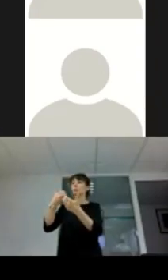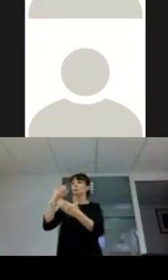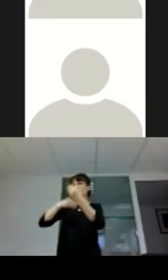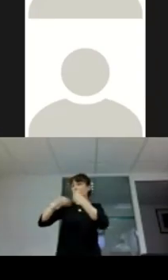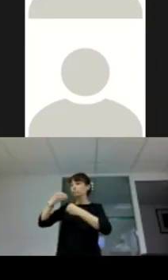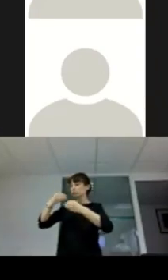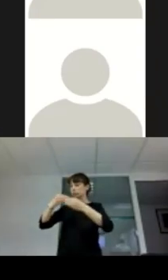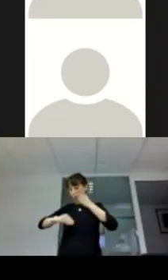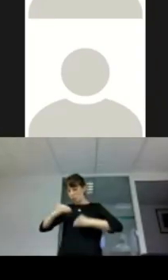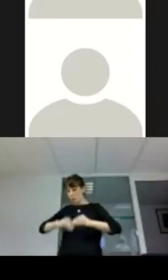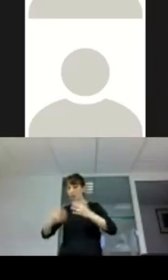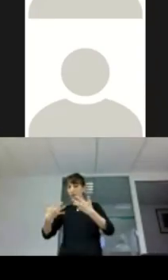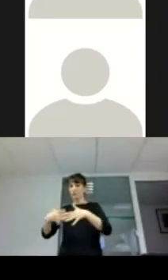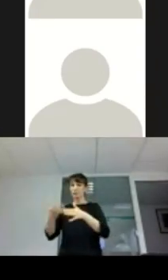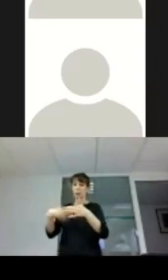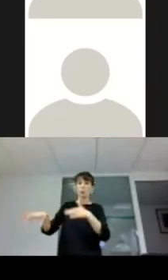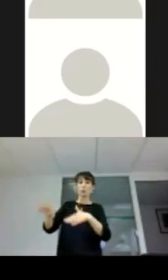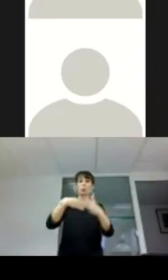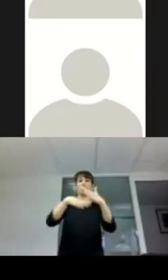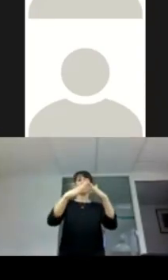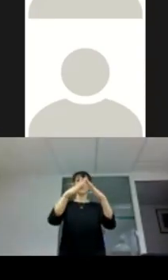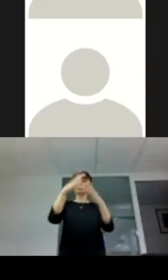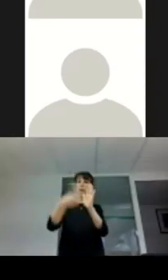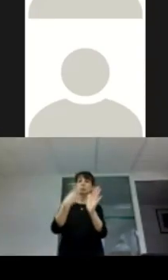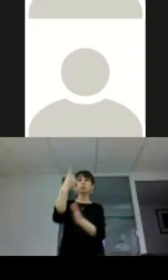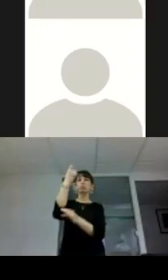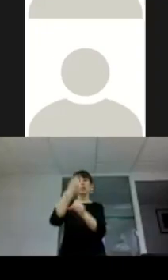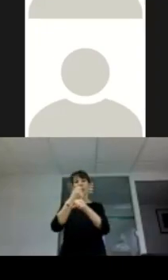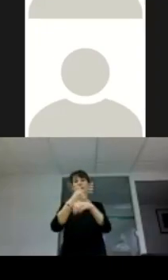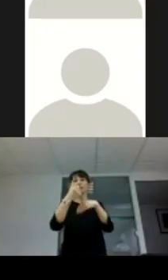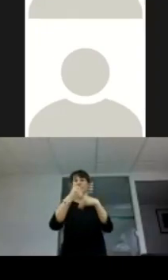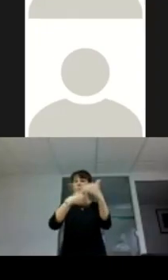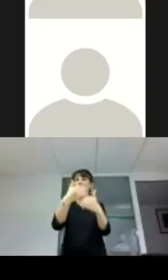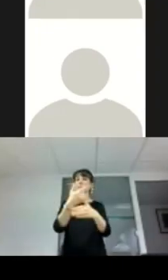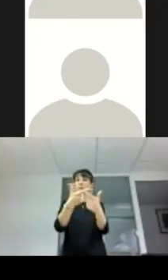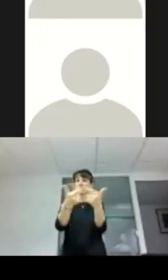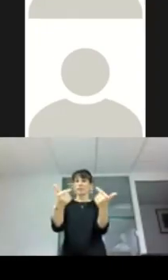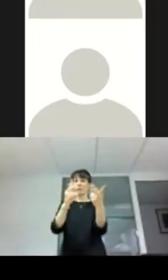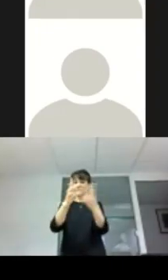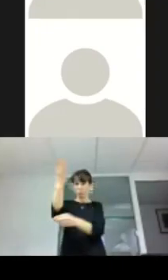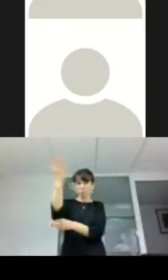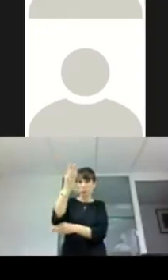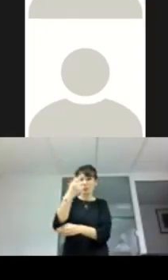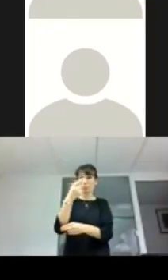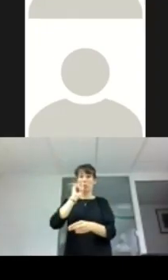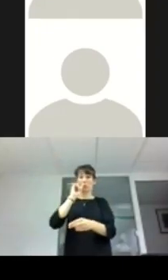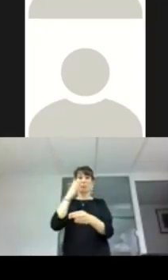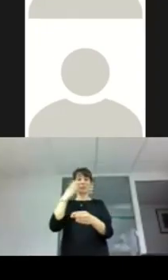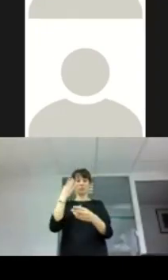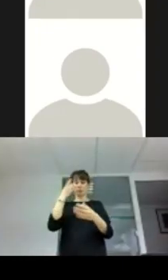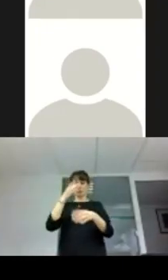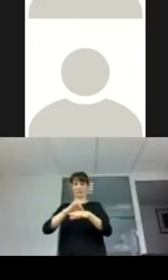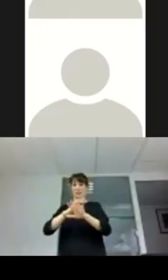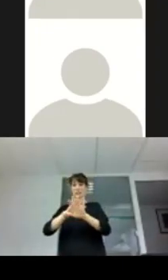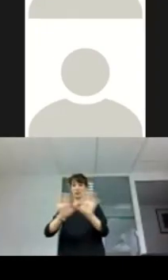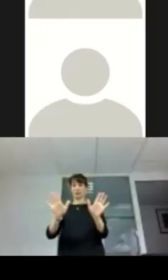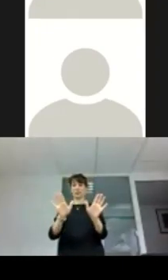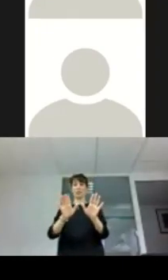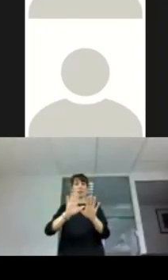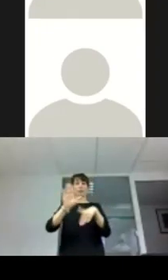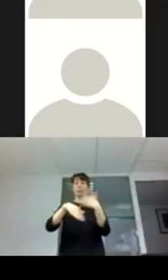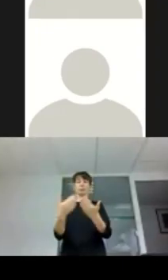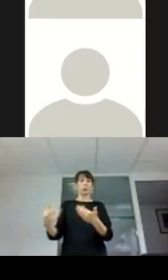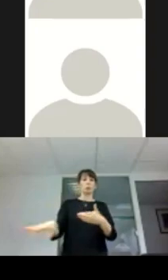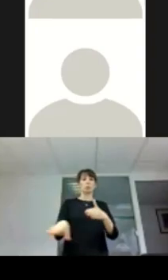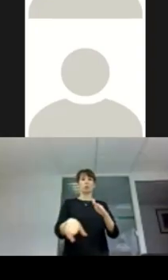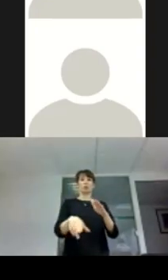médicamenteuses, quand le patient retourne à domicile, reprend son travail, on sait que c'est quelque chose qui peut être de temps en